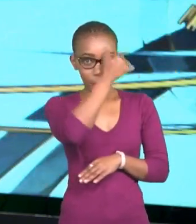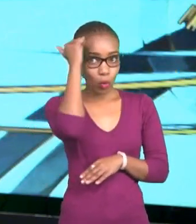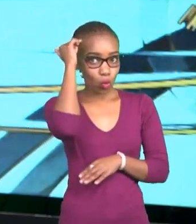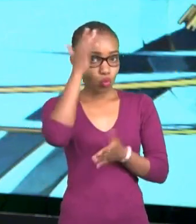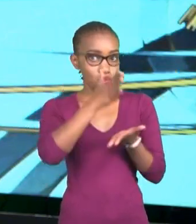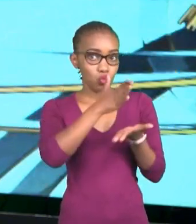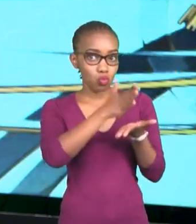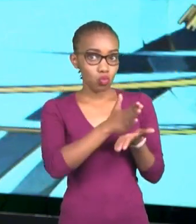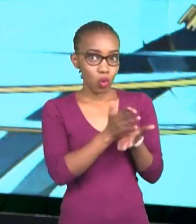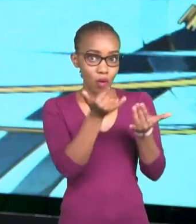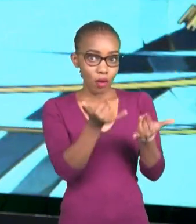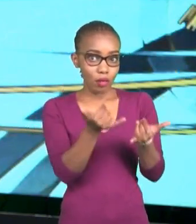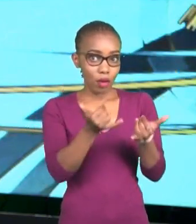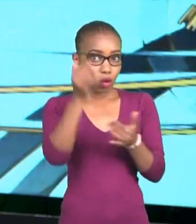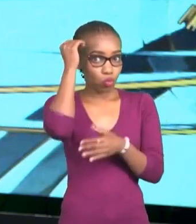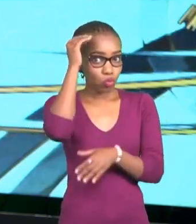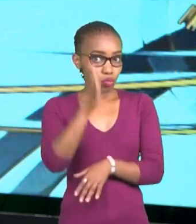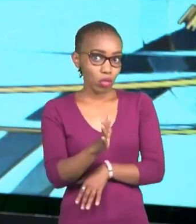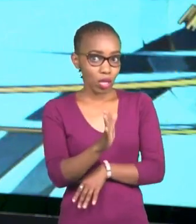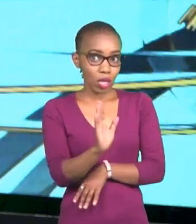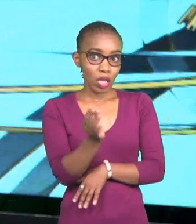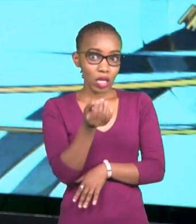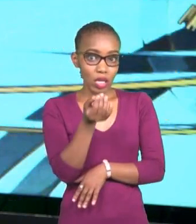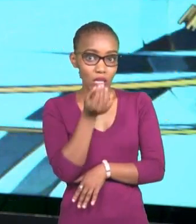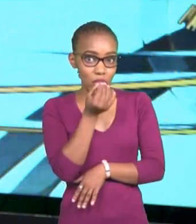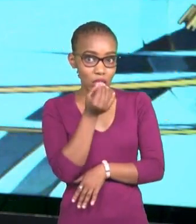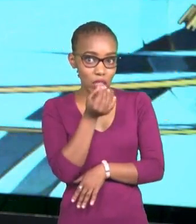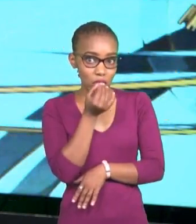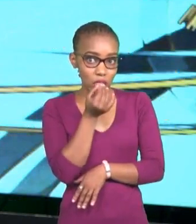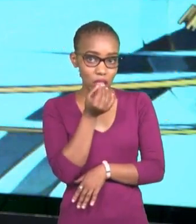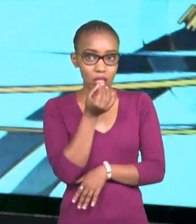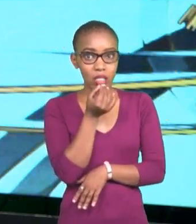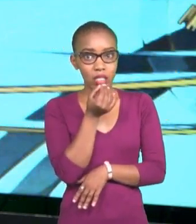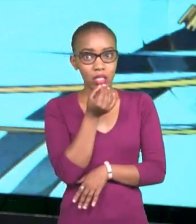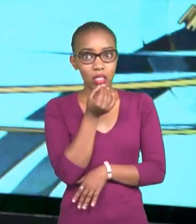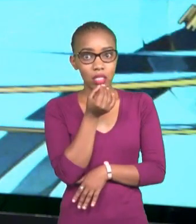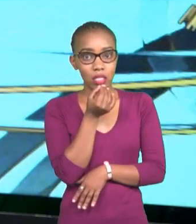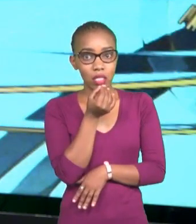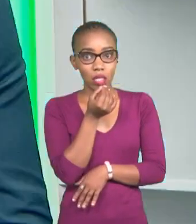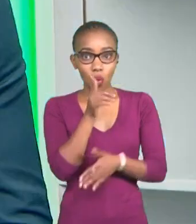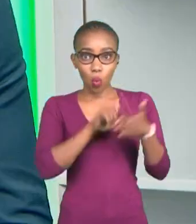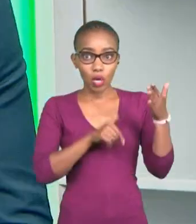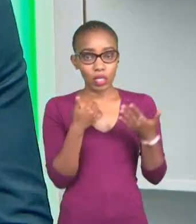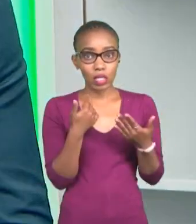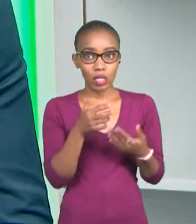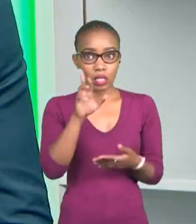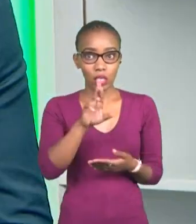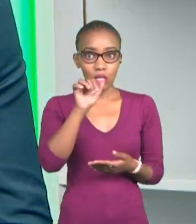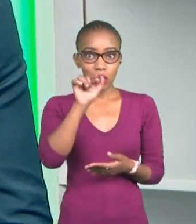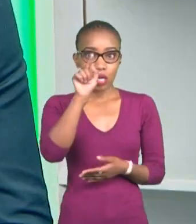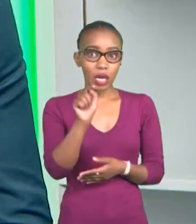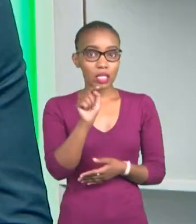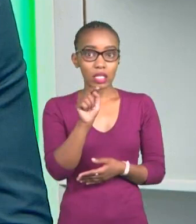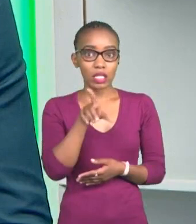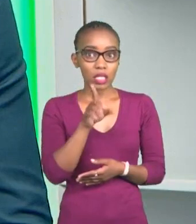kabisa Chacha, sasa hii wanafunzi wanakula rat meat. Chakula unakula panya. Anapitia tu kwa kitanda